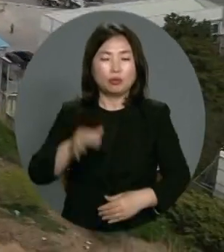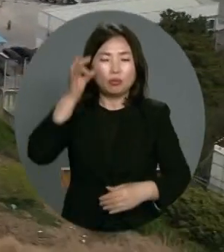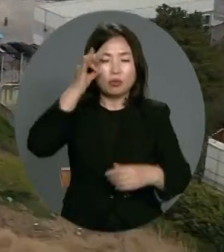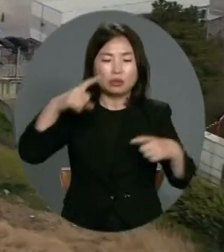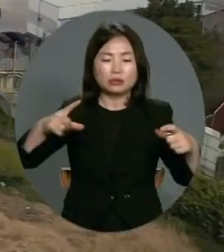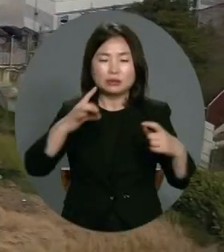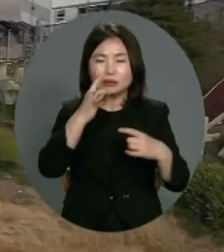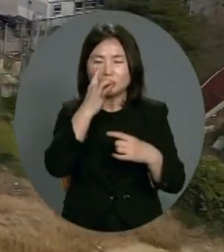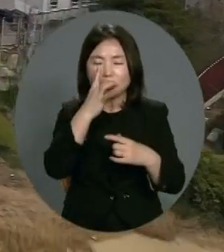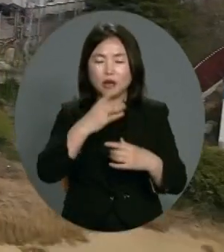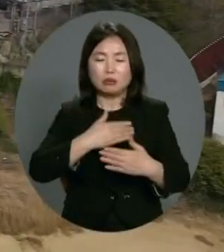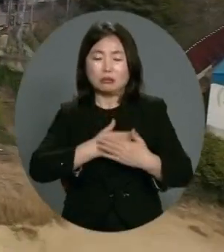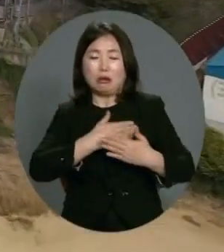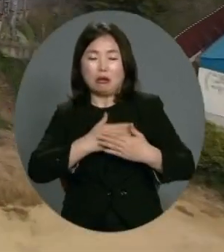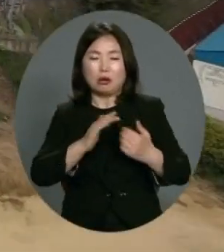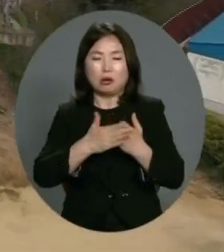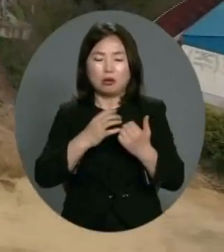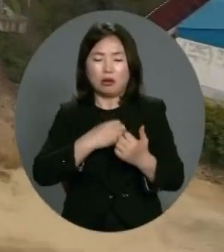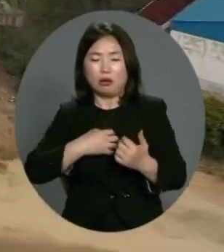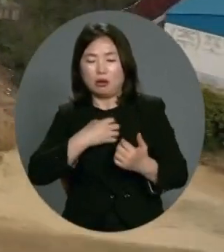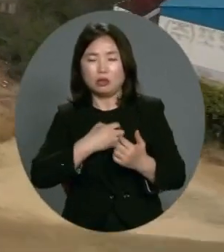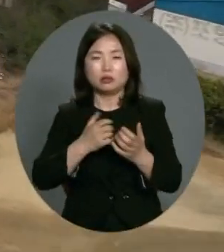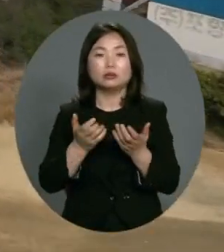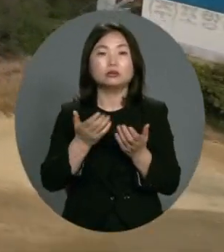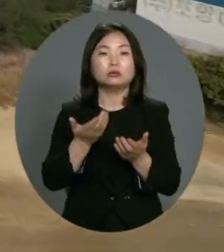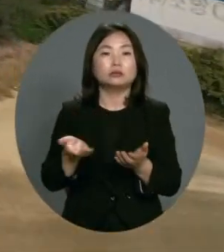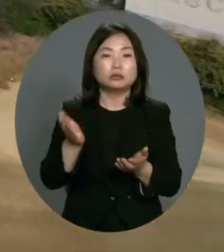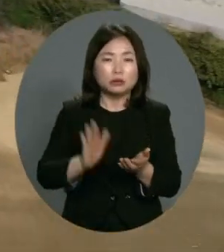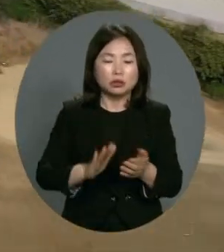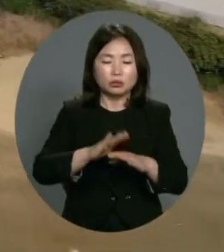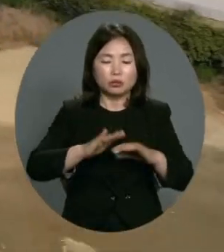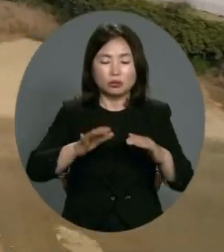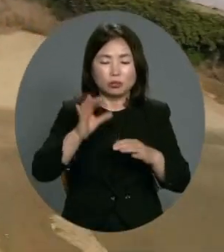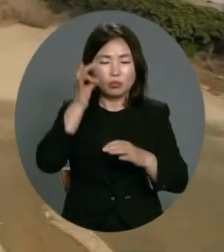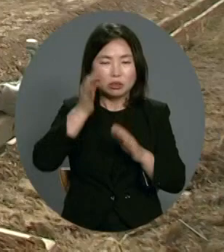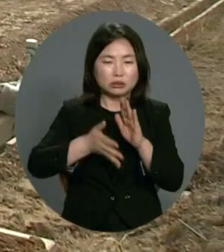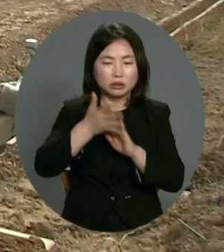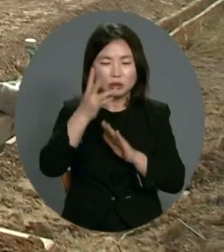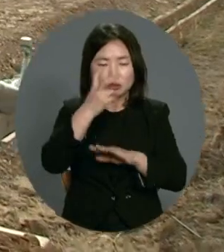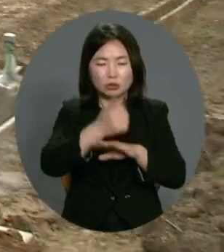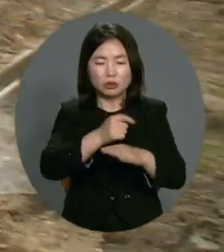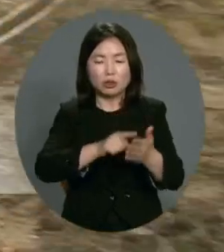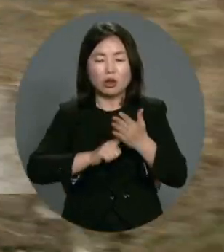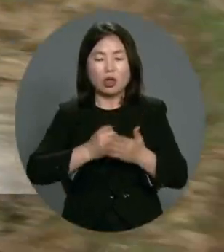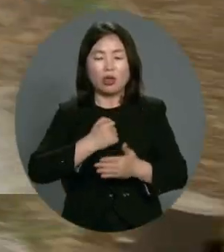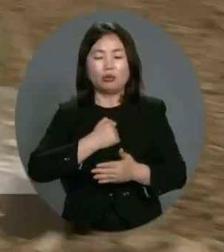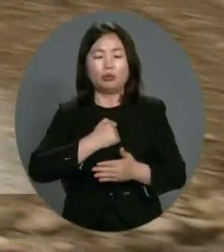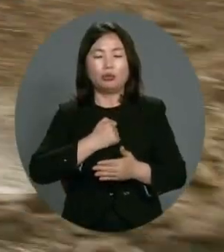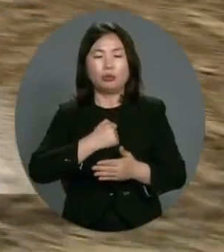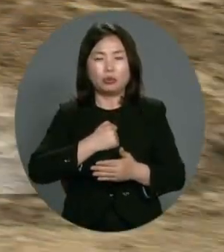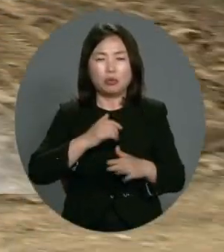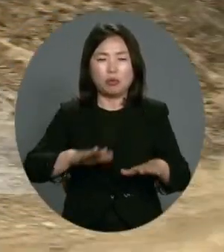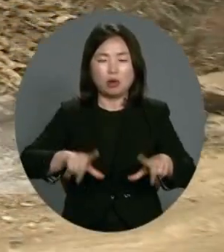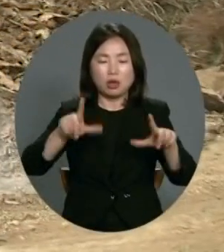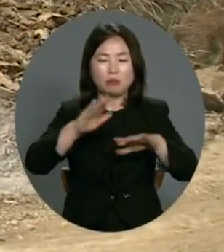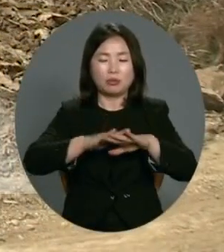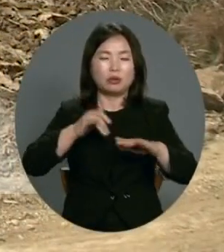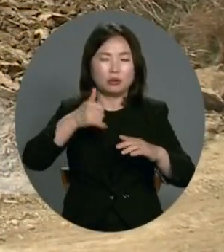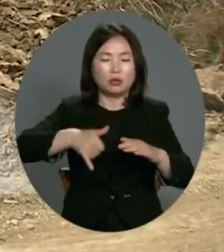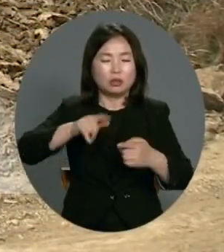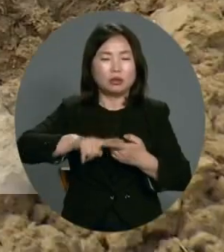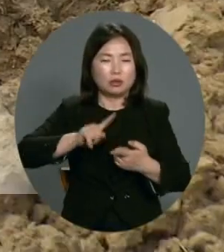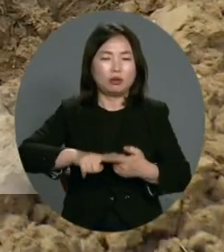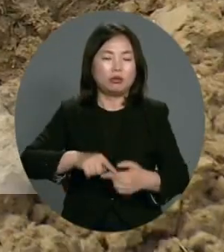포항지역 사례에 대한 불안감 확산으로 걱정해온 농민들은 포항시의 조사결과에 가슴을 쓸어내리며 올해 벼농사를